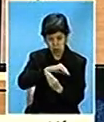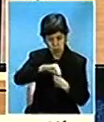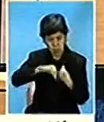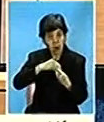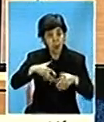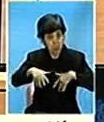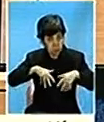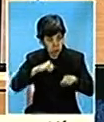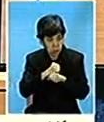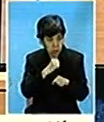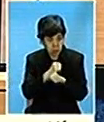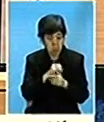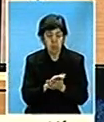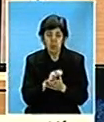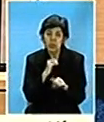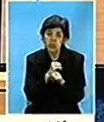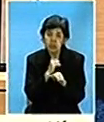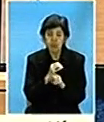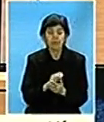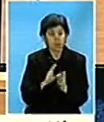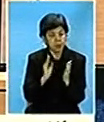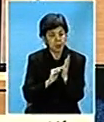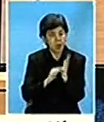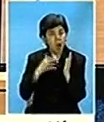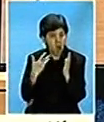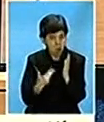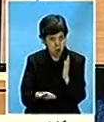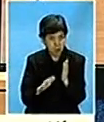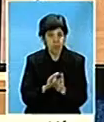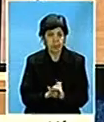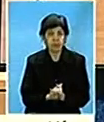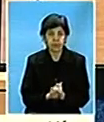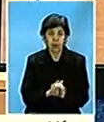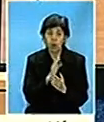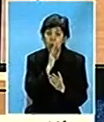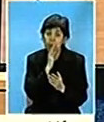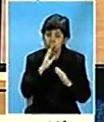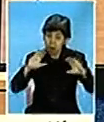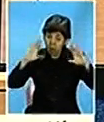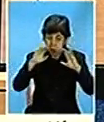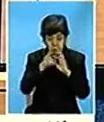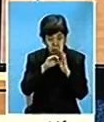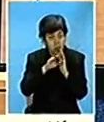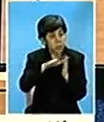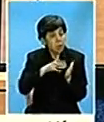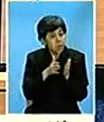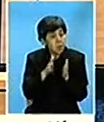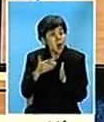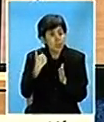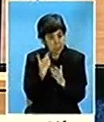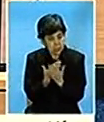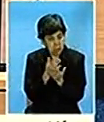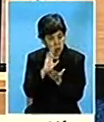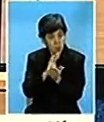ชนไว้ในนโยบายงบประมาณแล้วก็ตามดังนั้นถ้ารัฐบาลยังคงมีนโยบายจะทำงบประมาณเข้